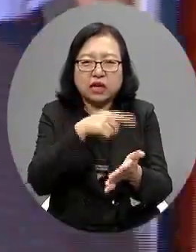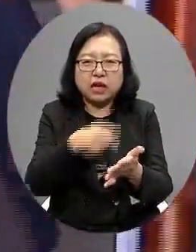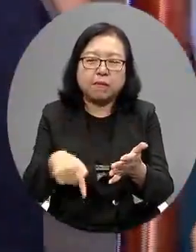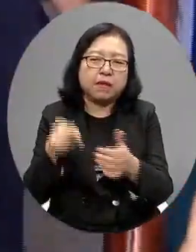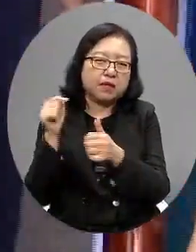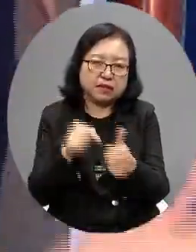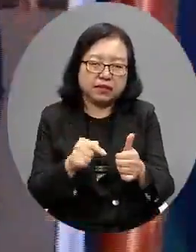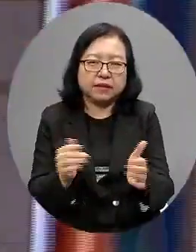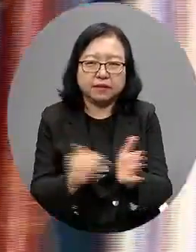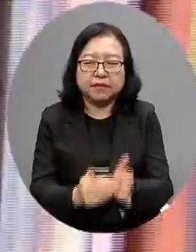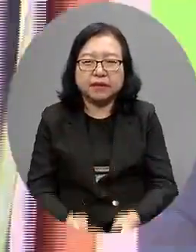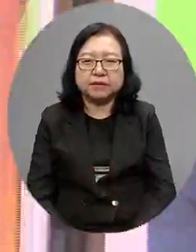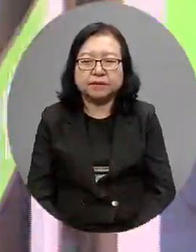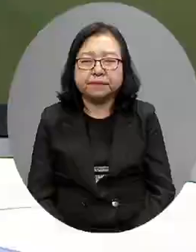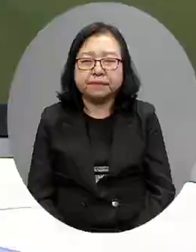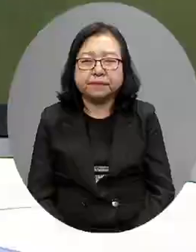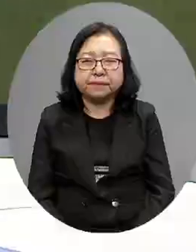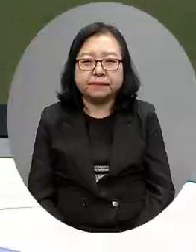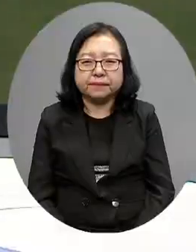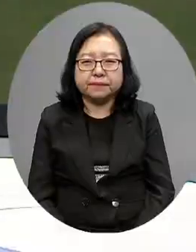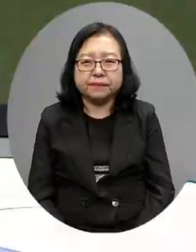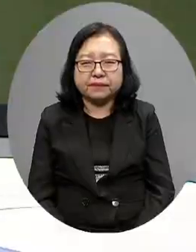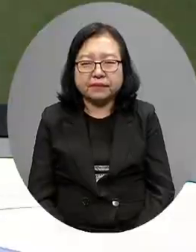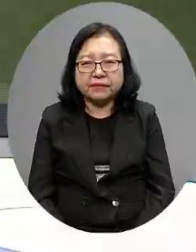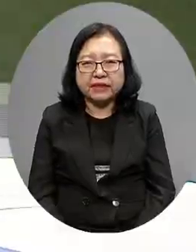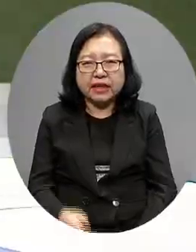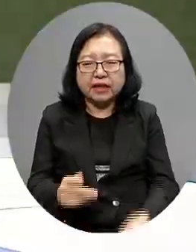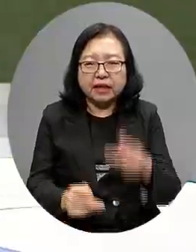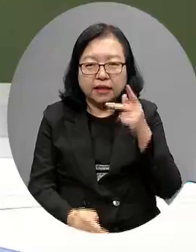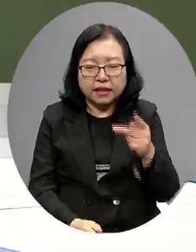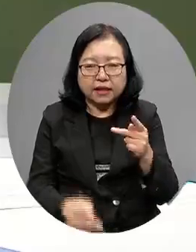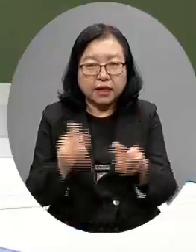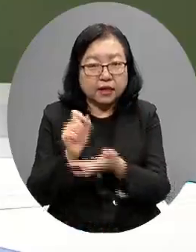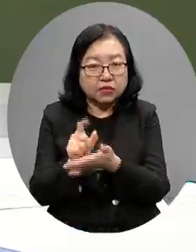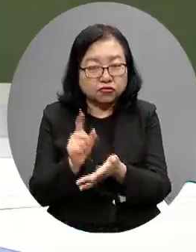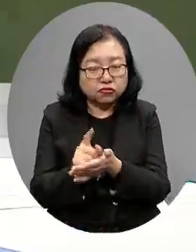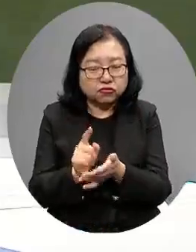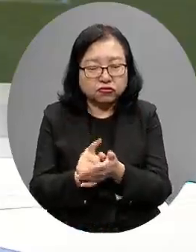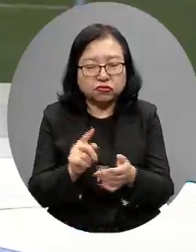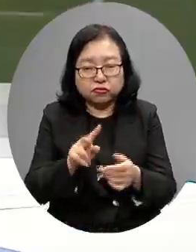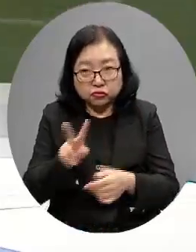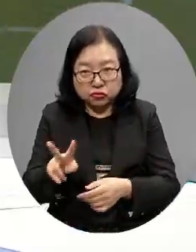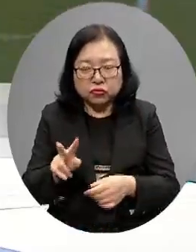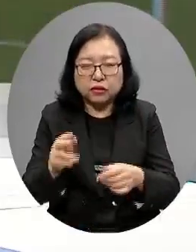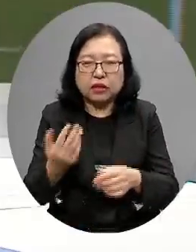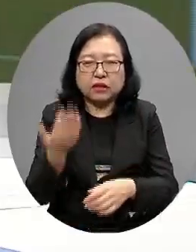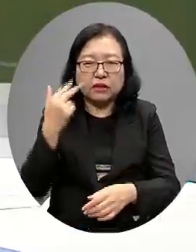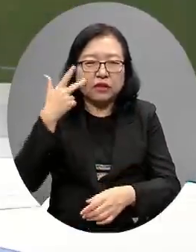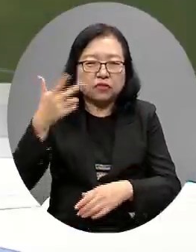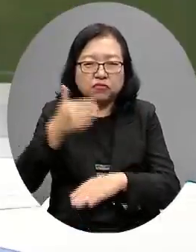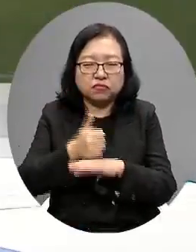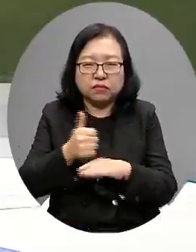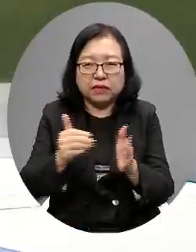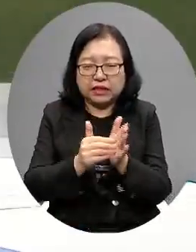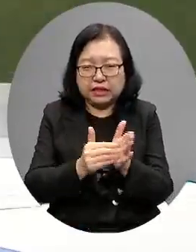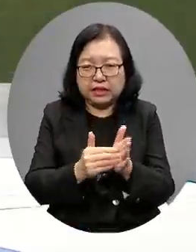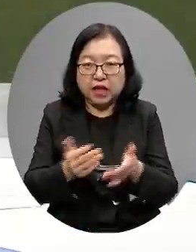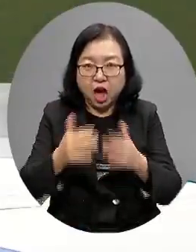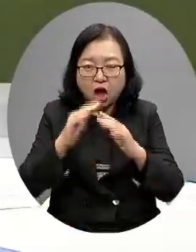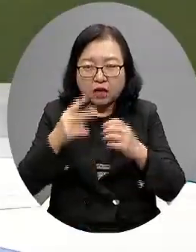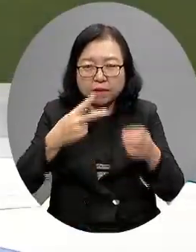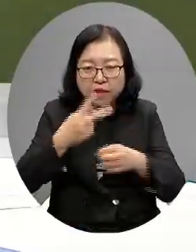이초원 있니다 K 리그 2가 지난 주말 끝났습니다 창단 2년차를 맞은 충북청주